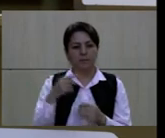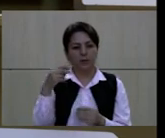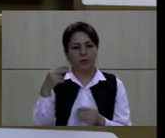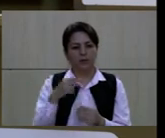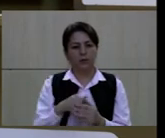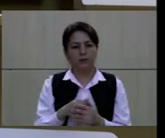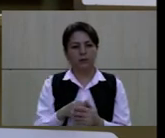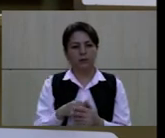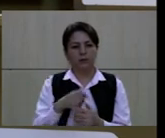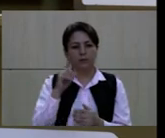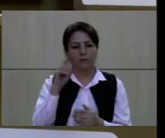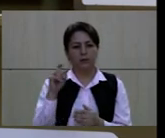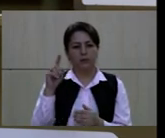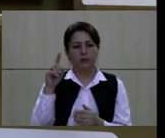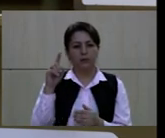barobar